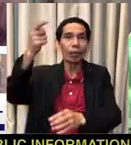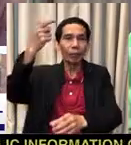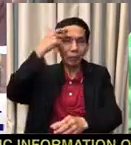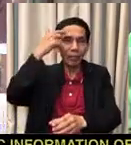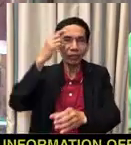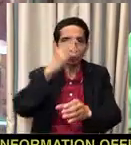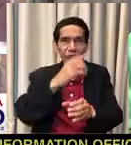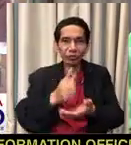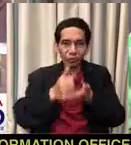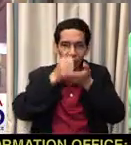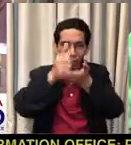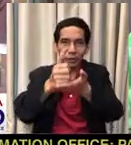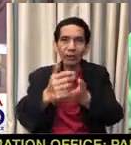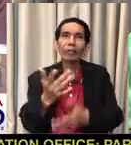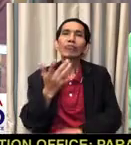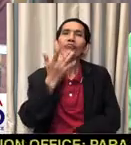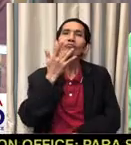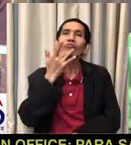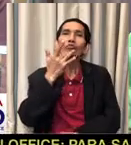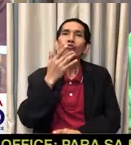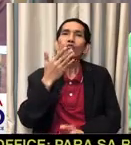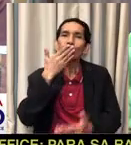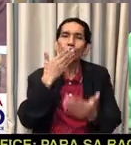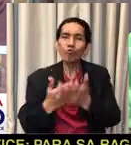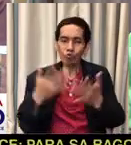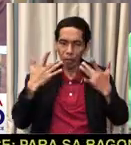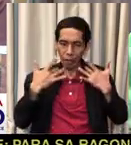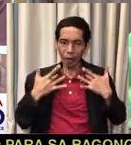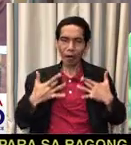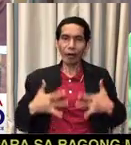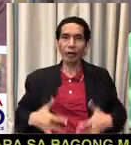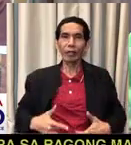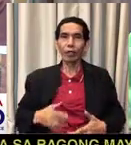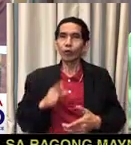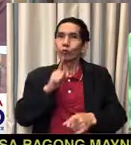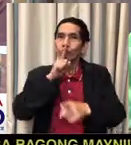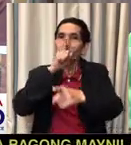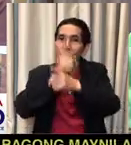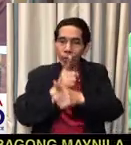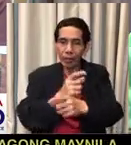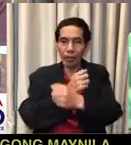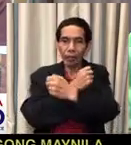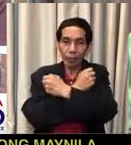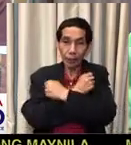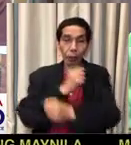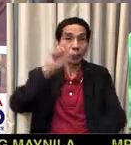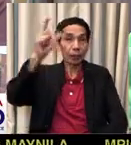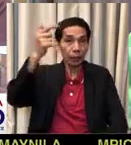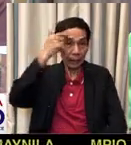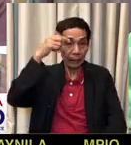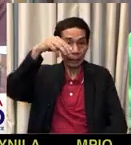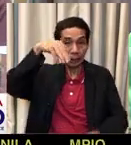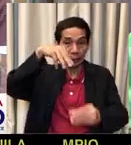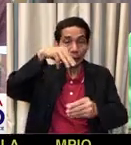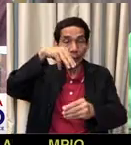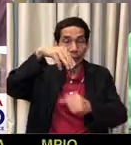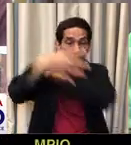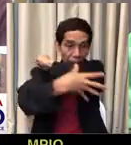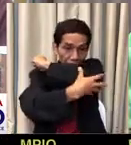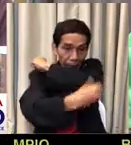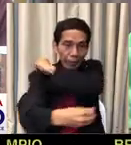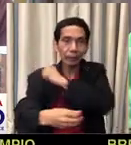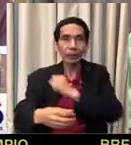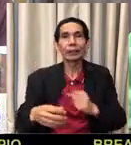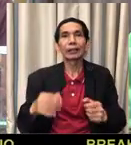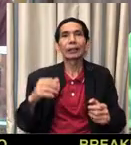pamalaan. Nakatikim siya ng ginhawa. Yung tunay na pagmamahal ng gobyerno sa mahirap.